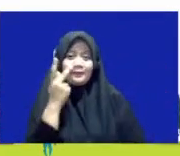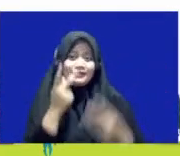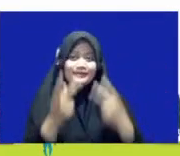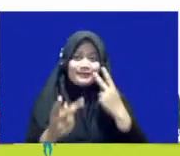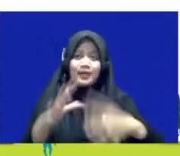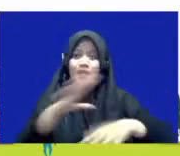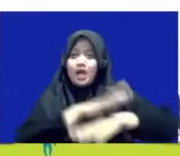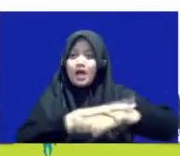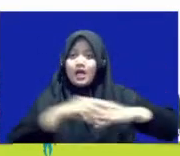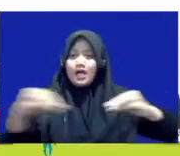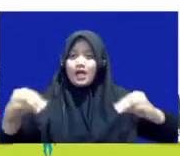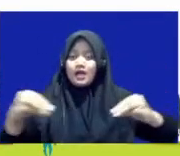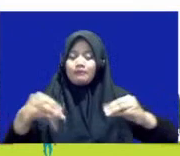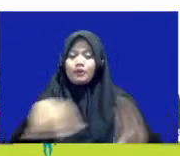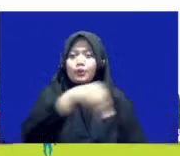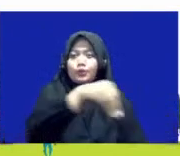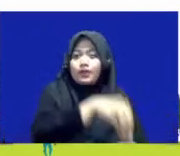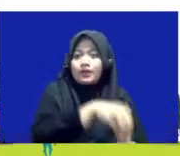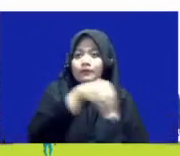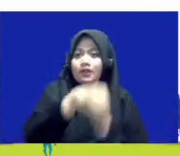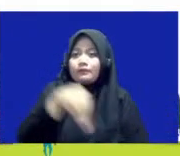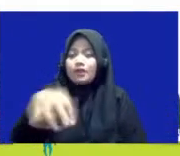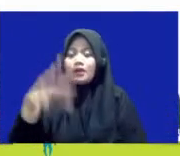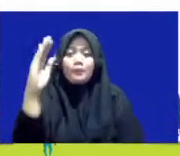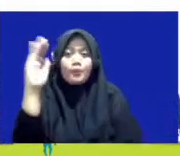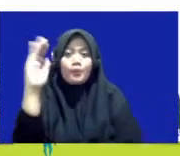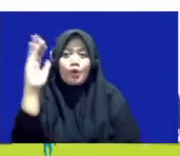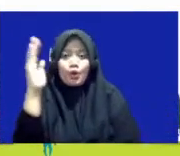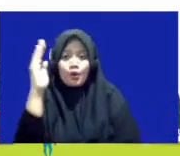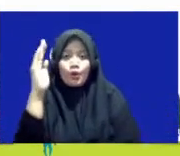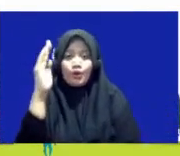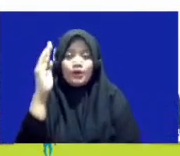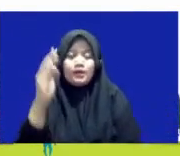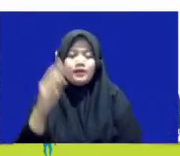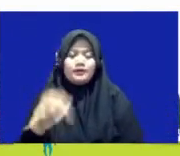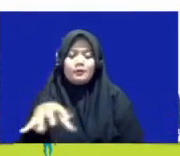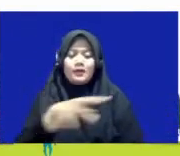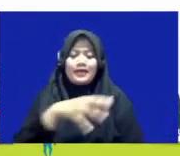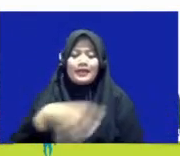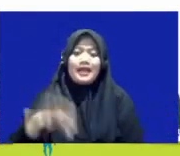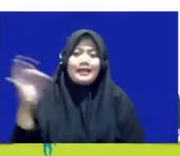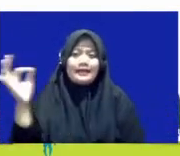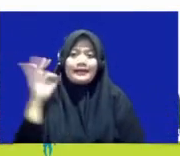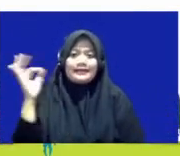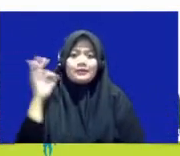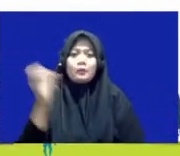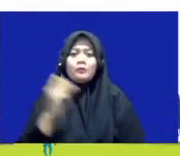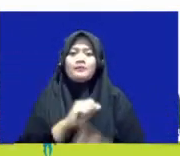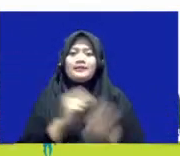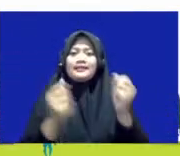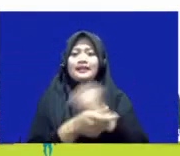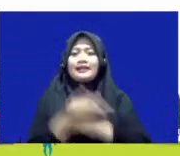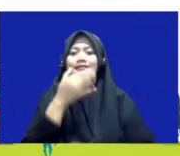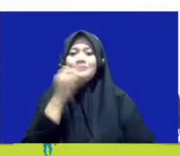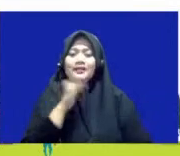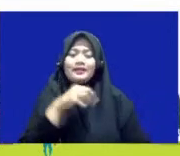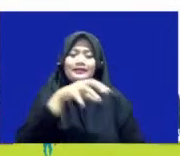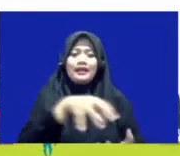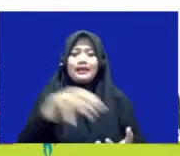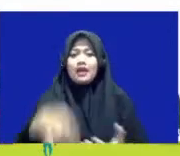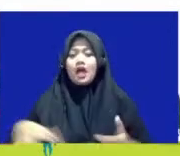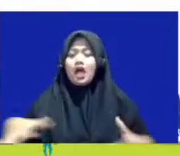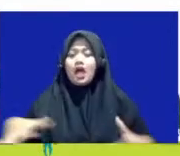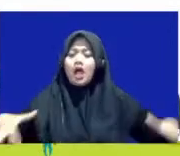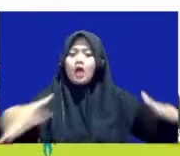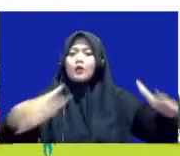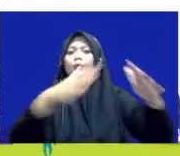melakukan penanaman pohon di wilayah berisiko bencana, seperti daerah-daerah pegunungan, rawan